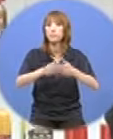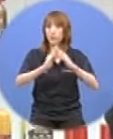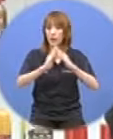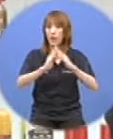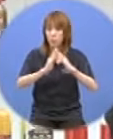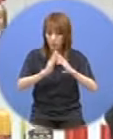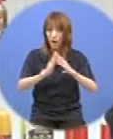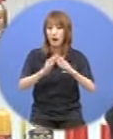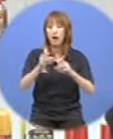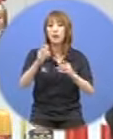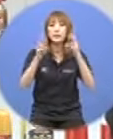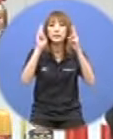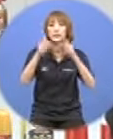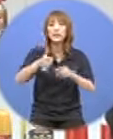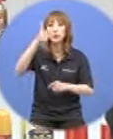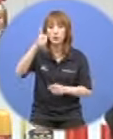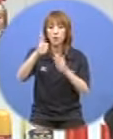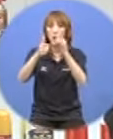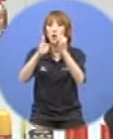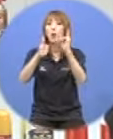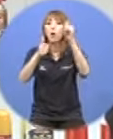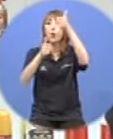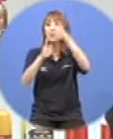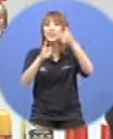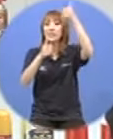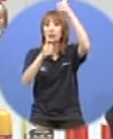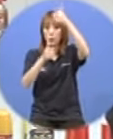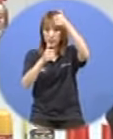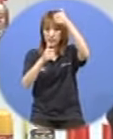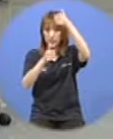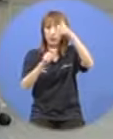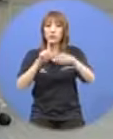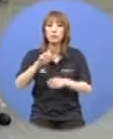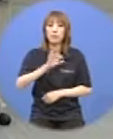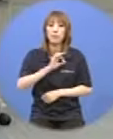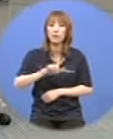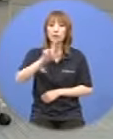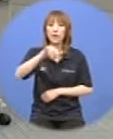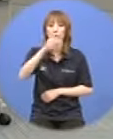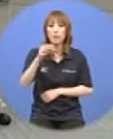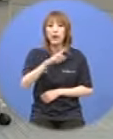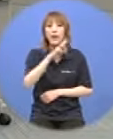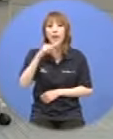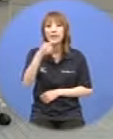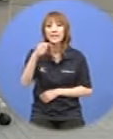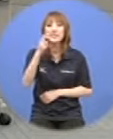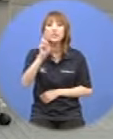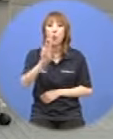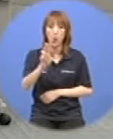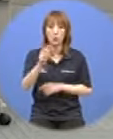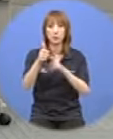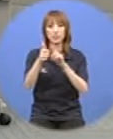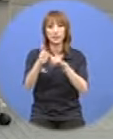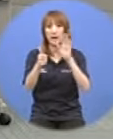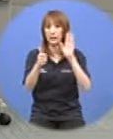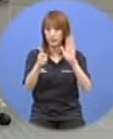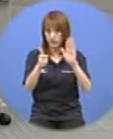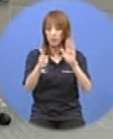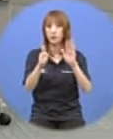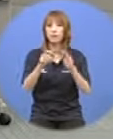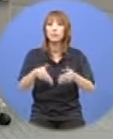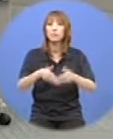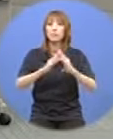社長のひいおじいさんにあたられる上山栄一郎さんということなんですが、はい、創業当時の何かエピソードがあればそこ